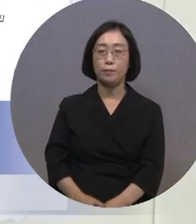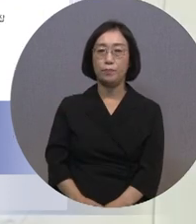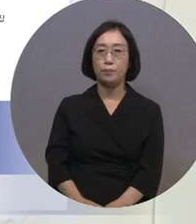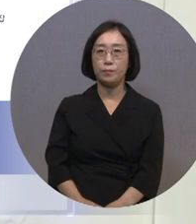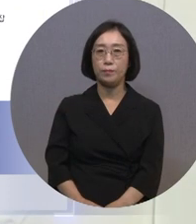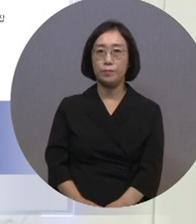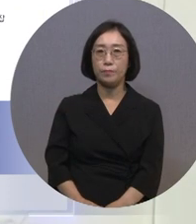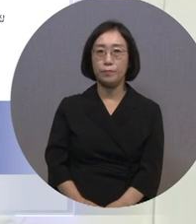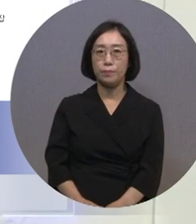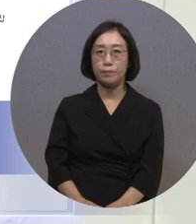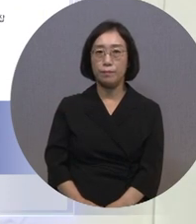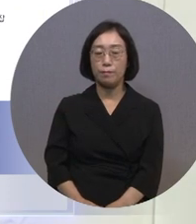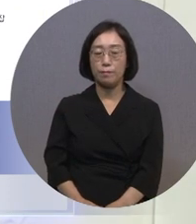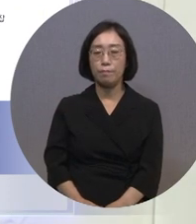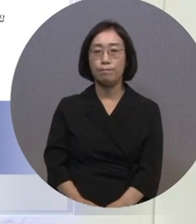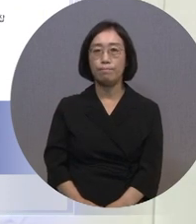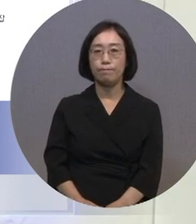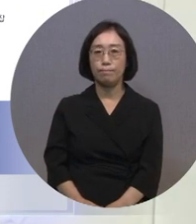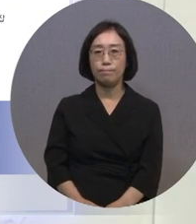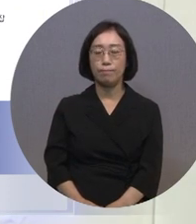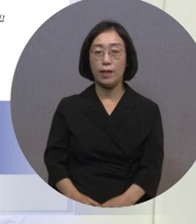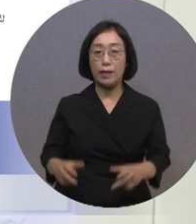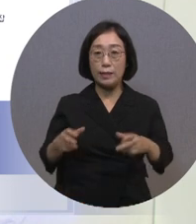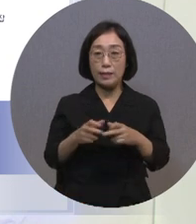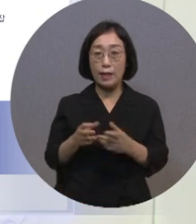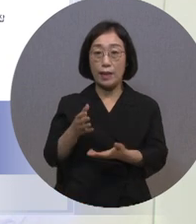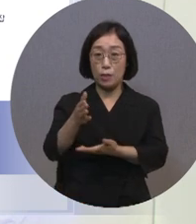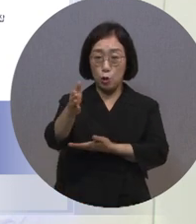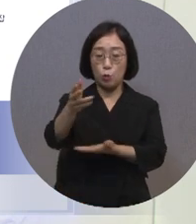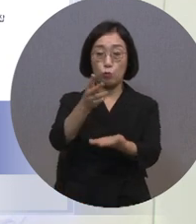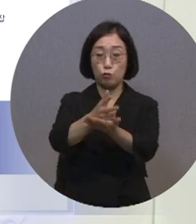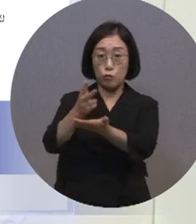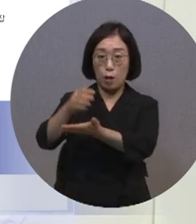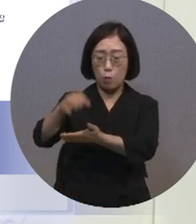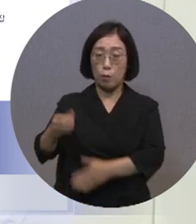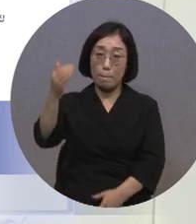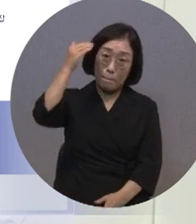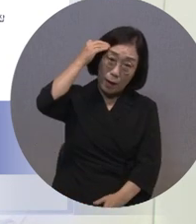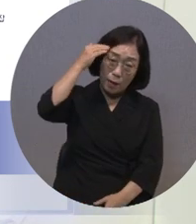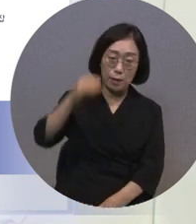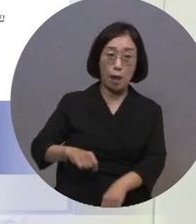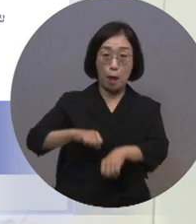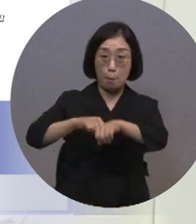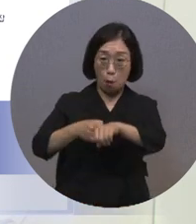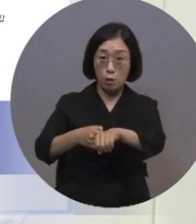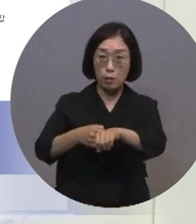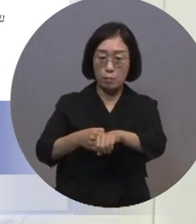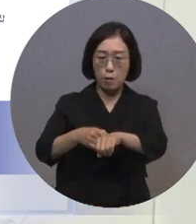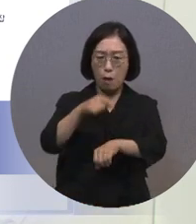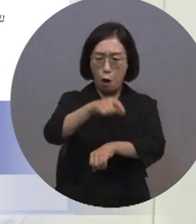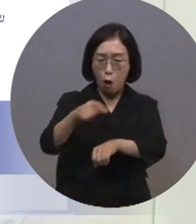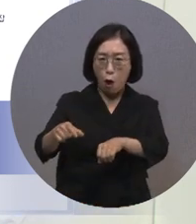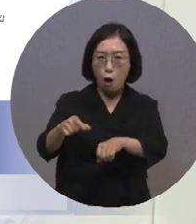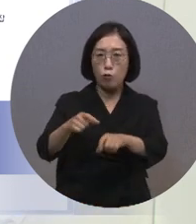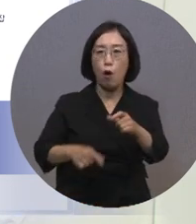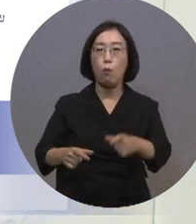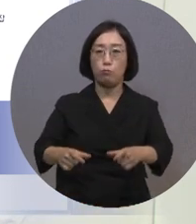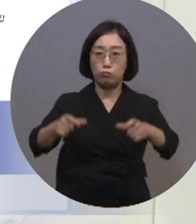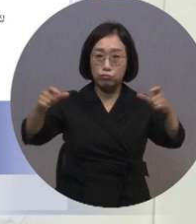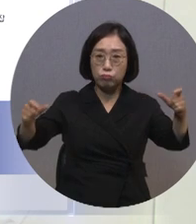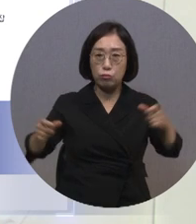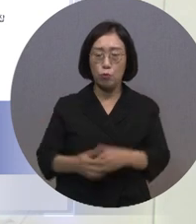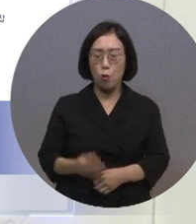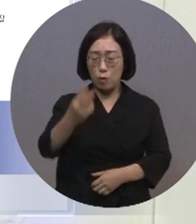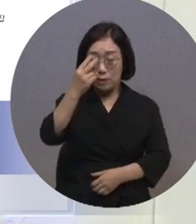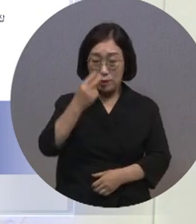구성됩니다 다음 뉴스입니다 장애인 전용 주차구역 방해 시 과태료가 부과되는 대상이 확대되고 점자 블록 이용을